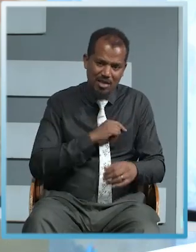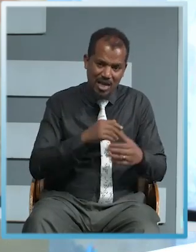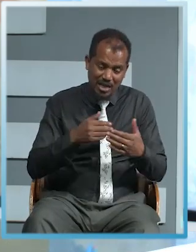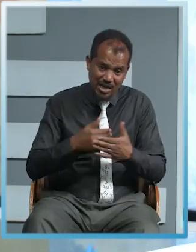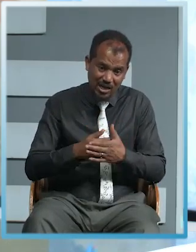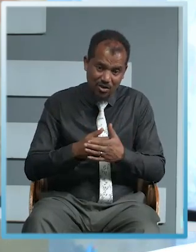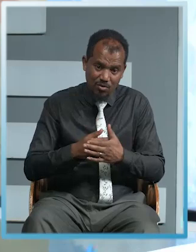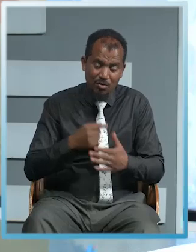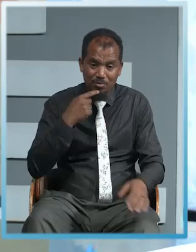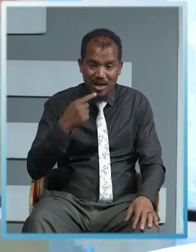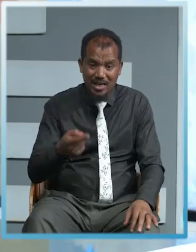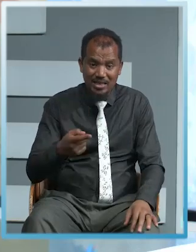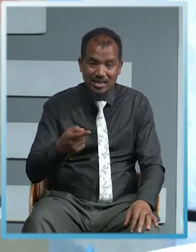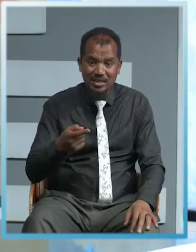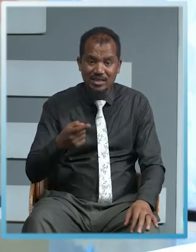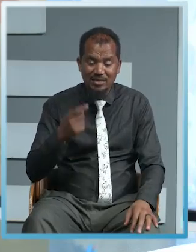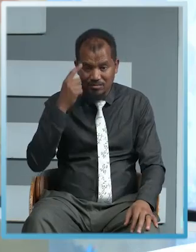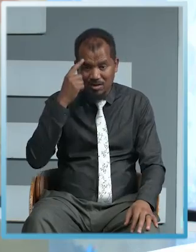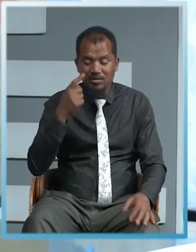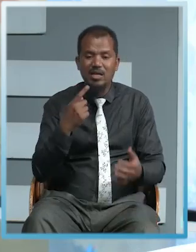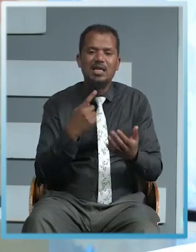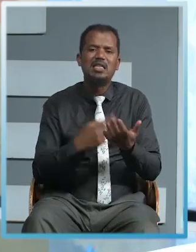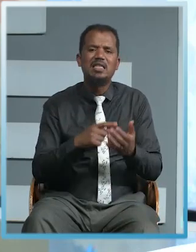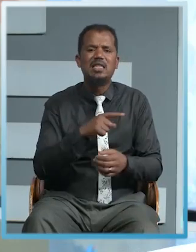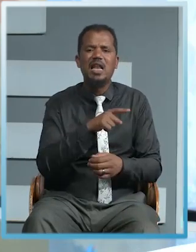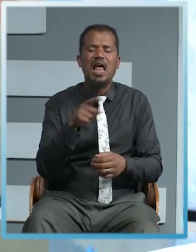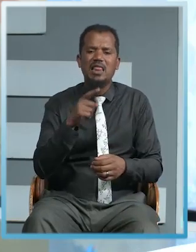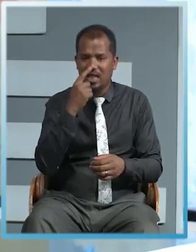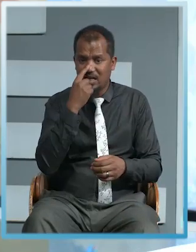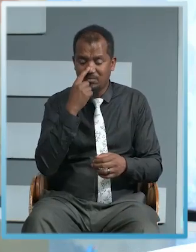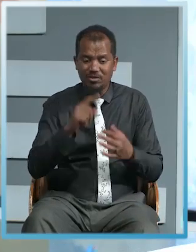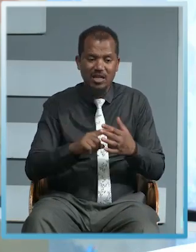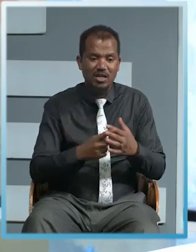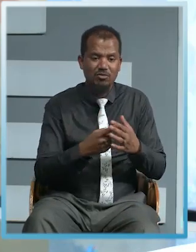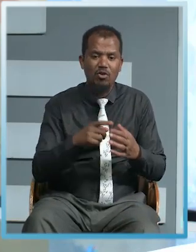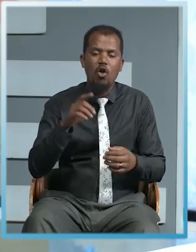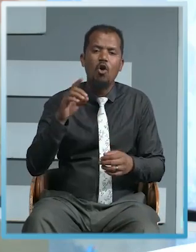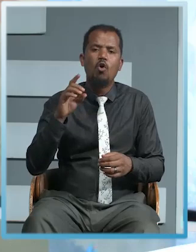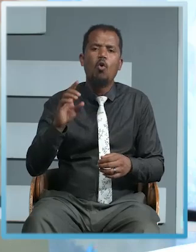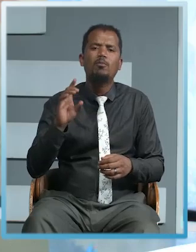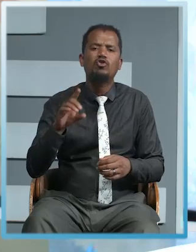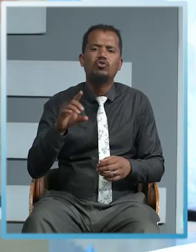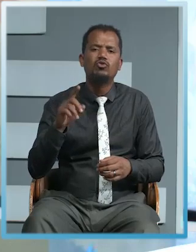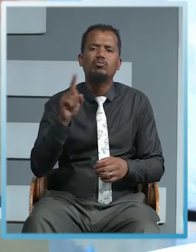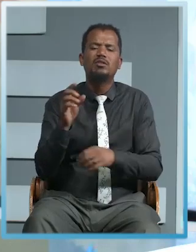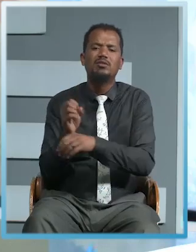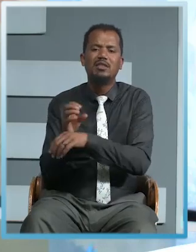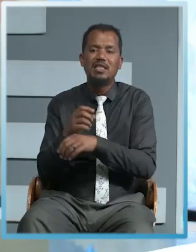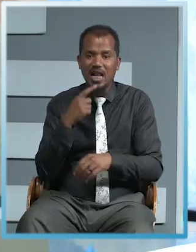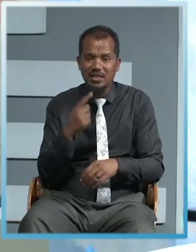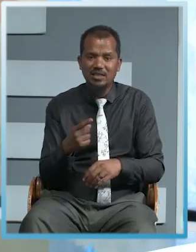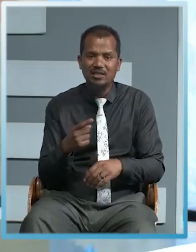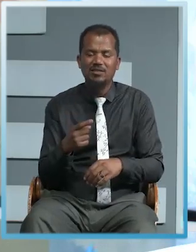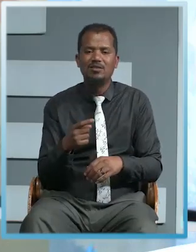درسه بلن مناسبی نو کازی که نان تلیم در تنستات چلو کمیشنو من تمکنال